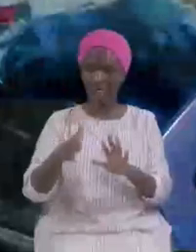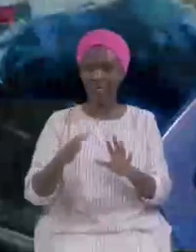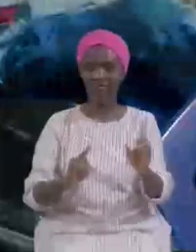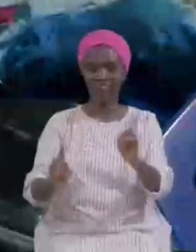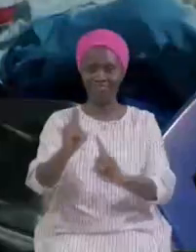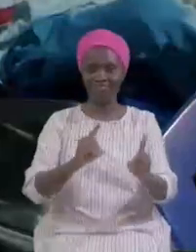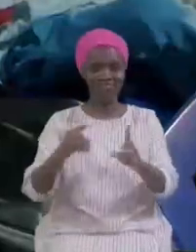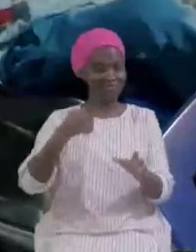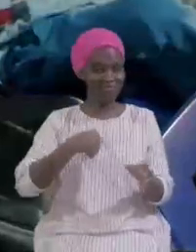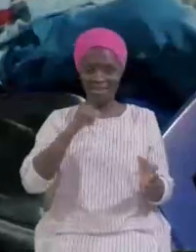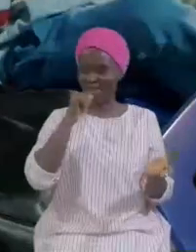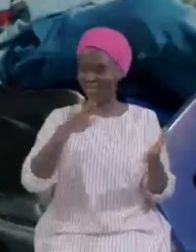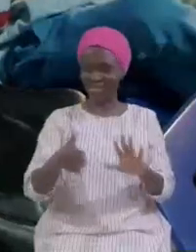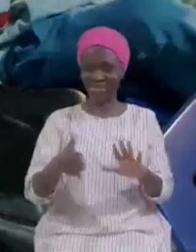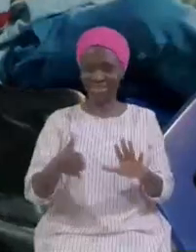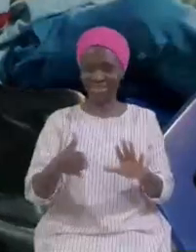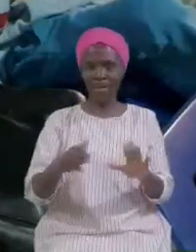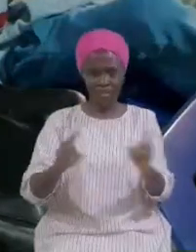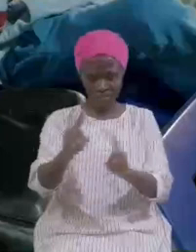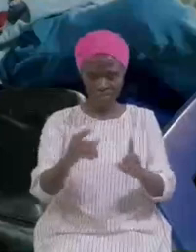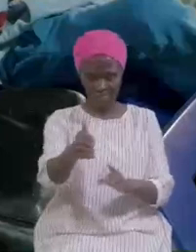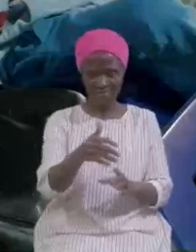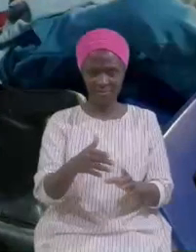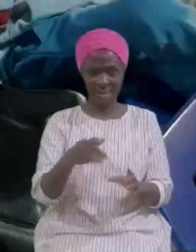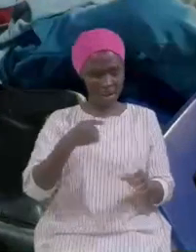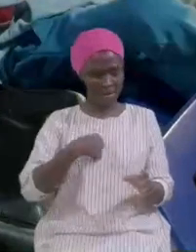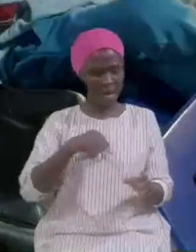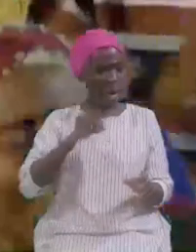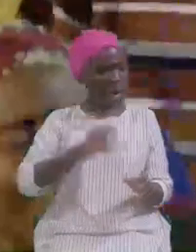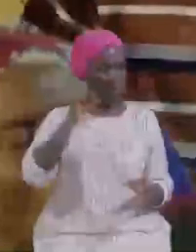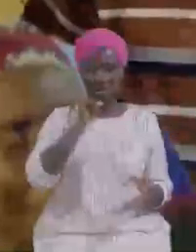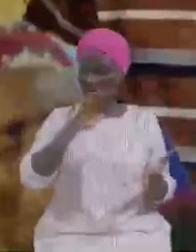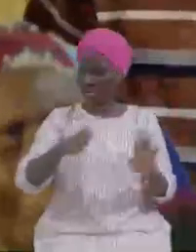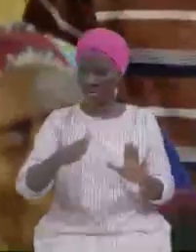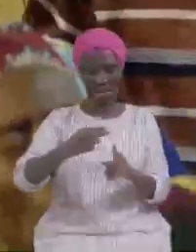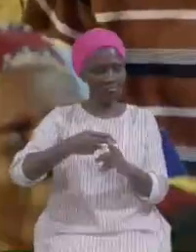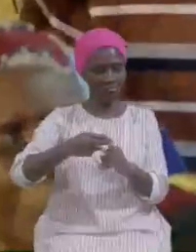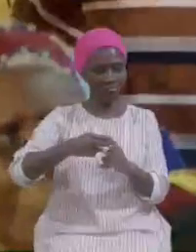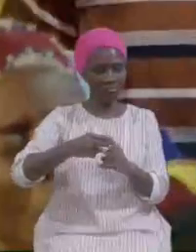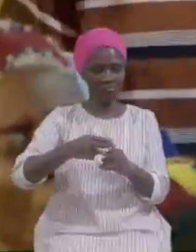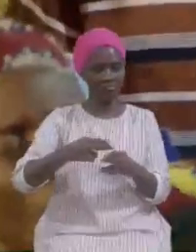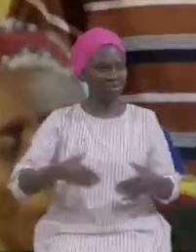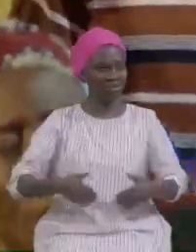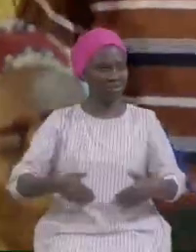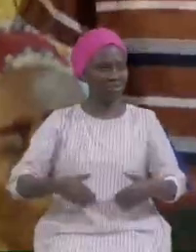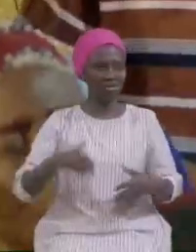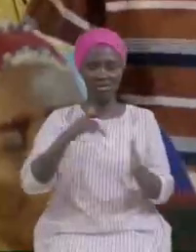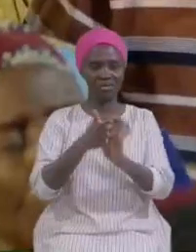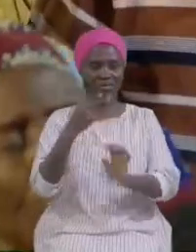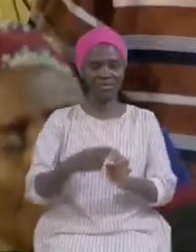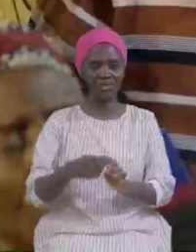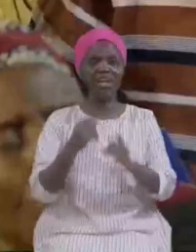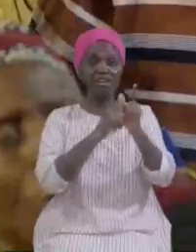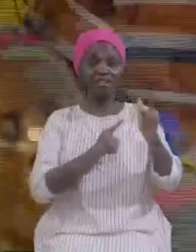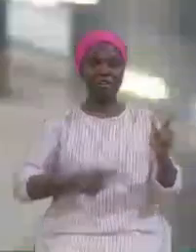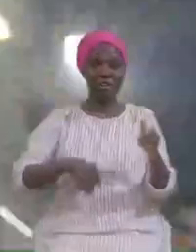pas mort. Dis, je ne vais pas mourir. Je ne vais pas mourir prématurément. Que Dieu le